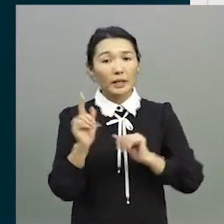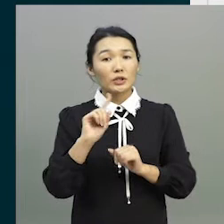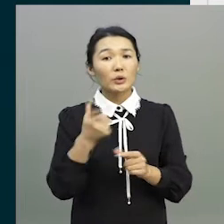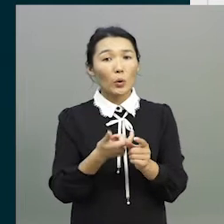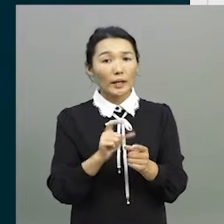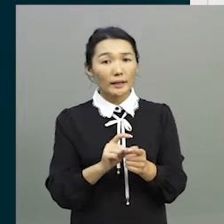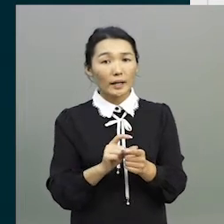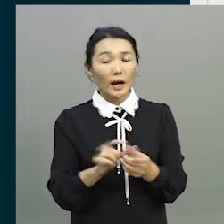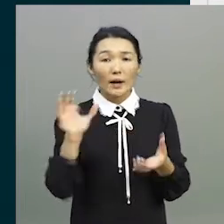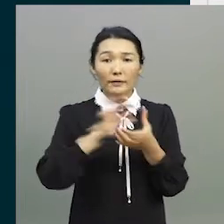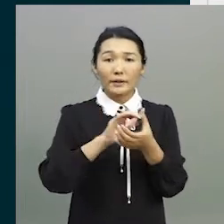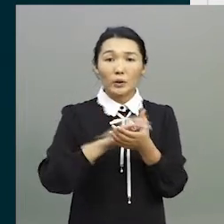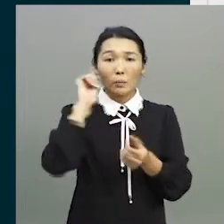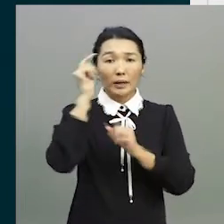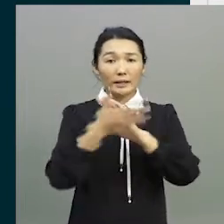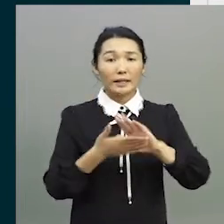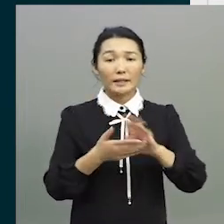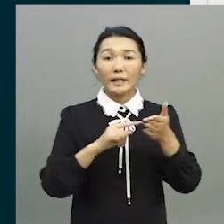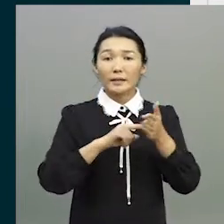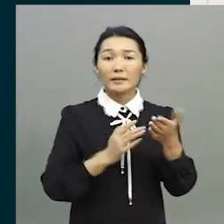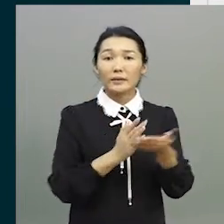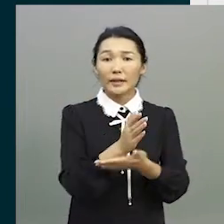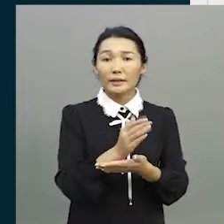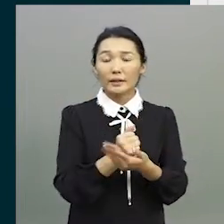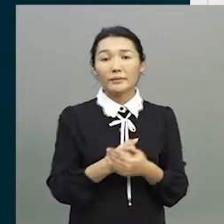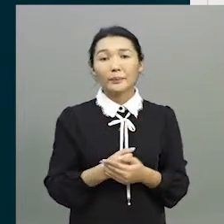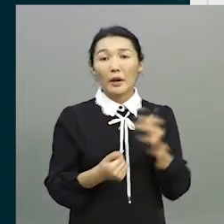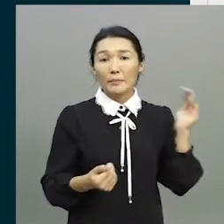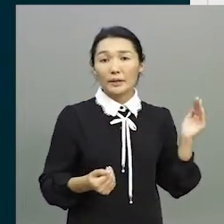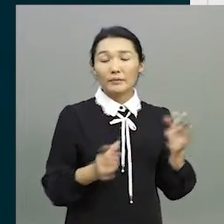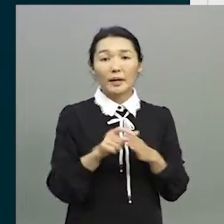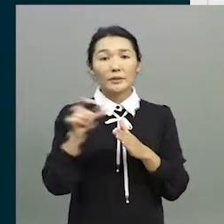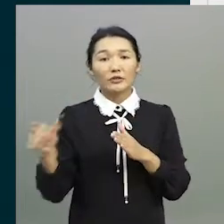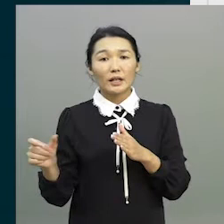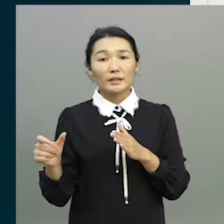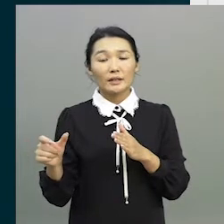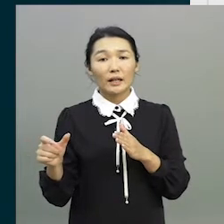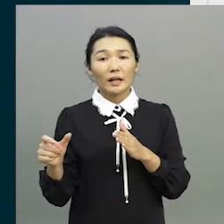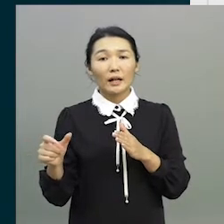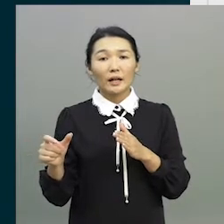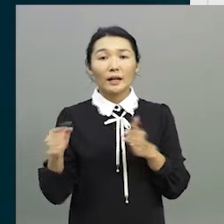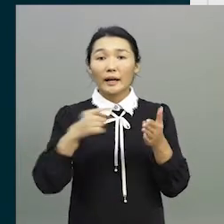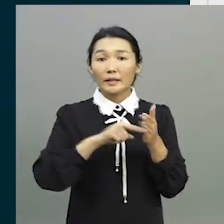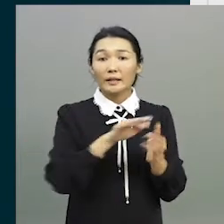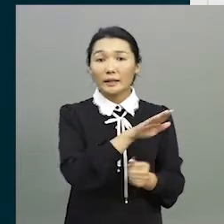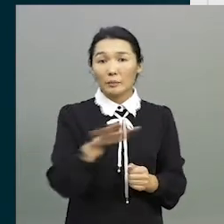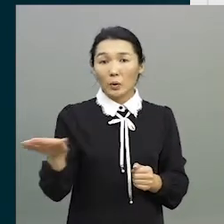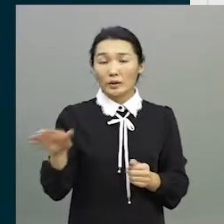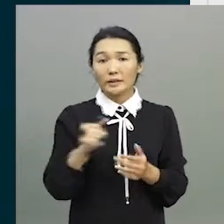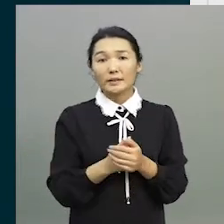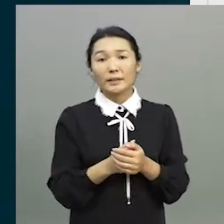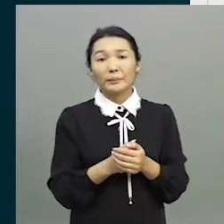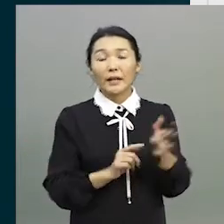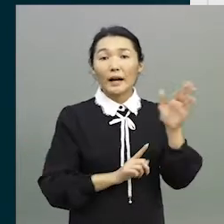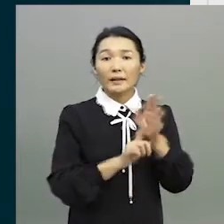введем понятие координатных векторов перед вами часть координатной плоскости отложим от начала